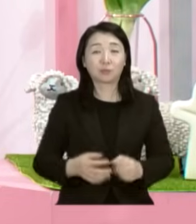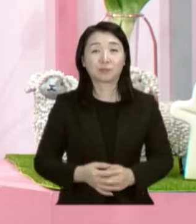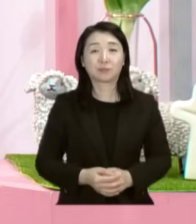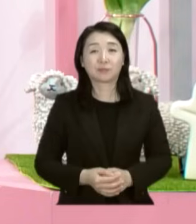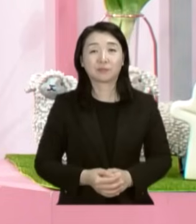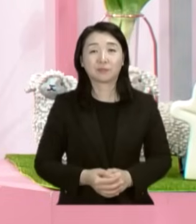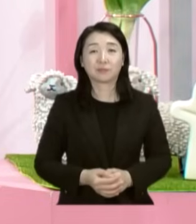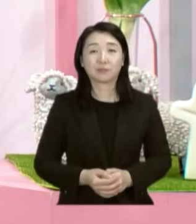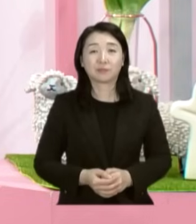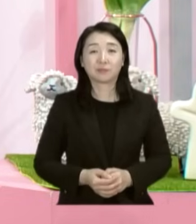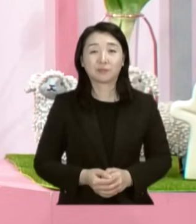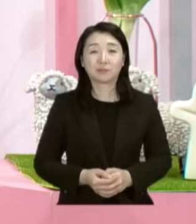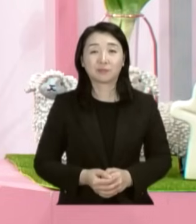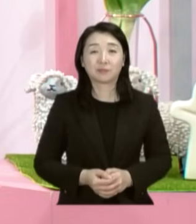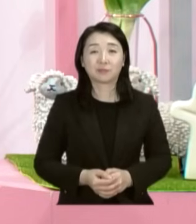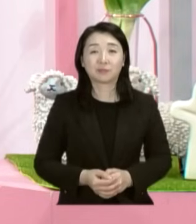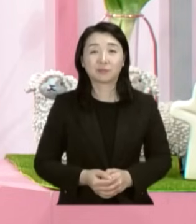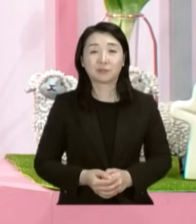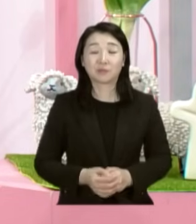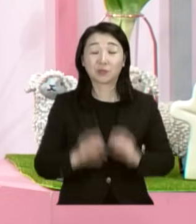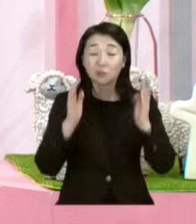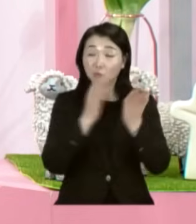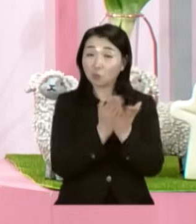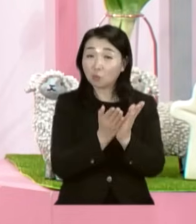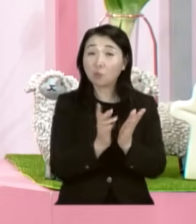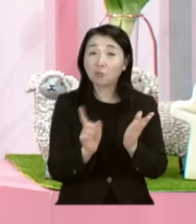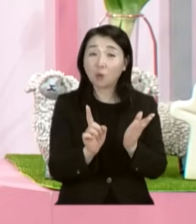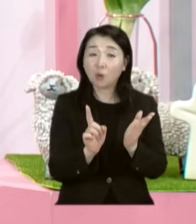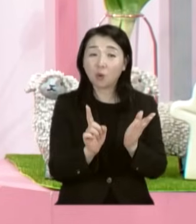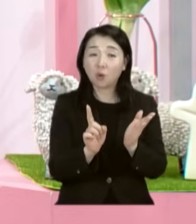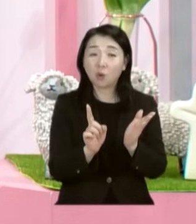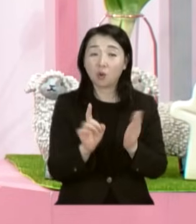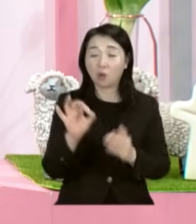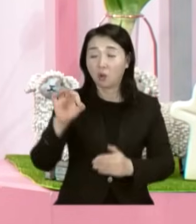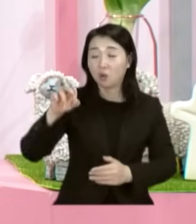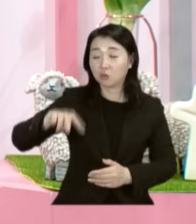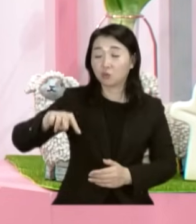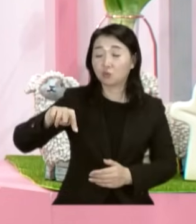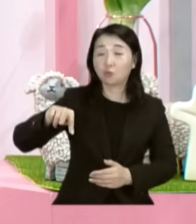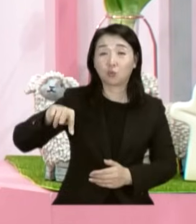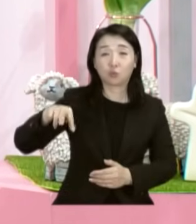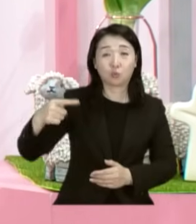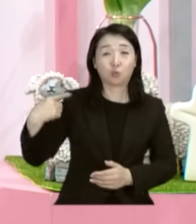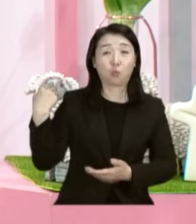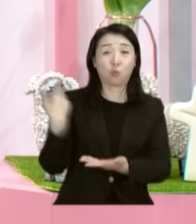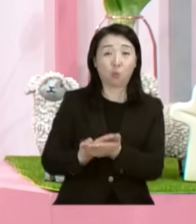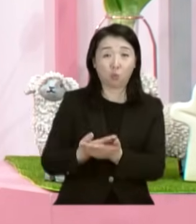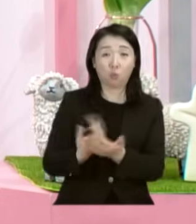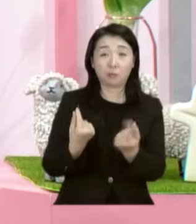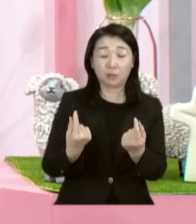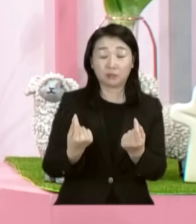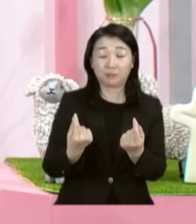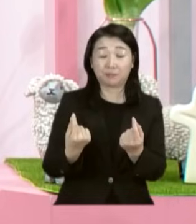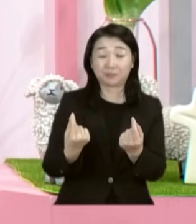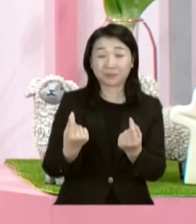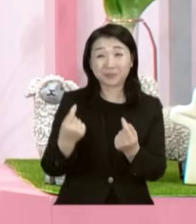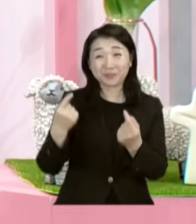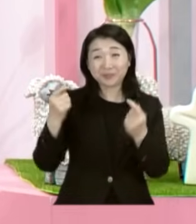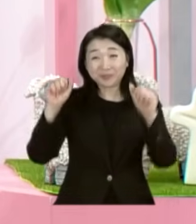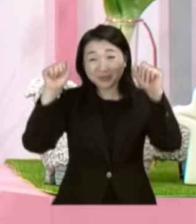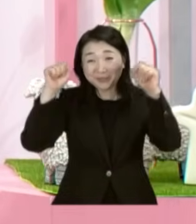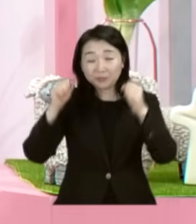비슷하던데 네네 종목이 어떻게 되는 거예요 주지 수는 이제 유도랑 사실 비슷하고요 근데 이제 유도는 조금 더